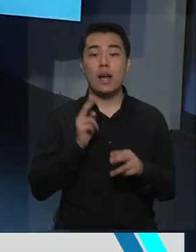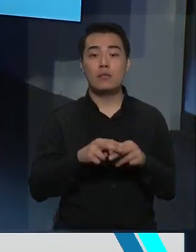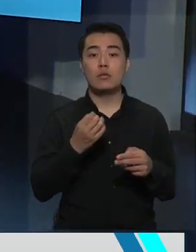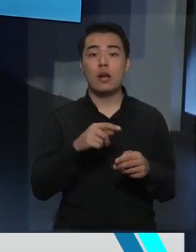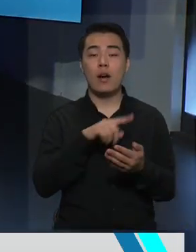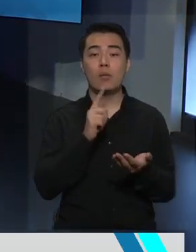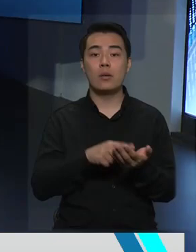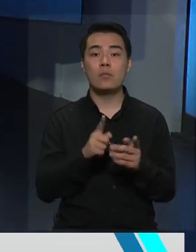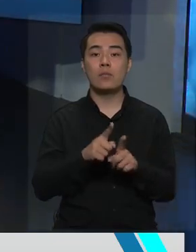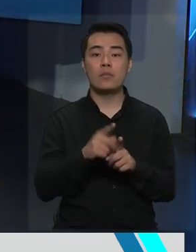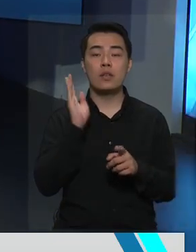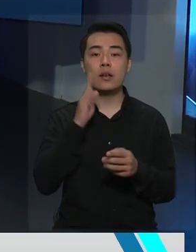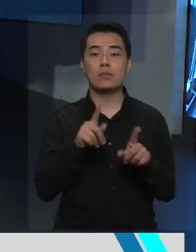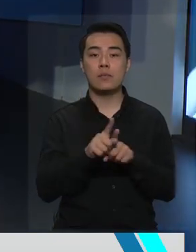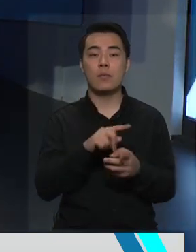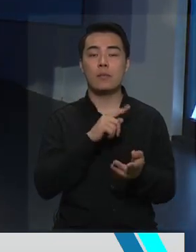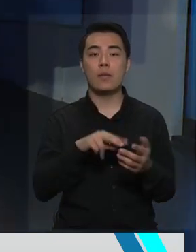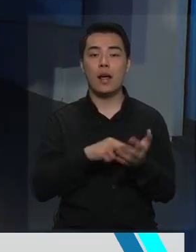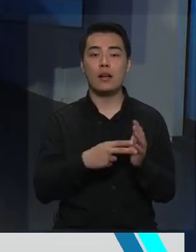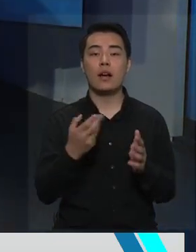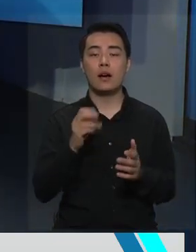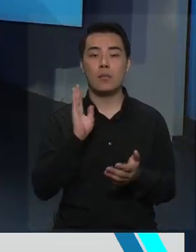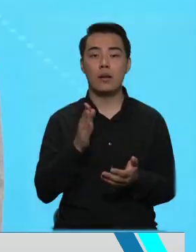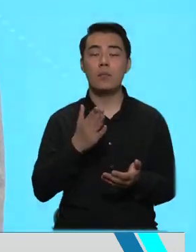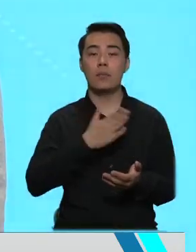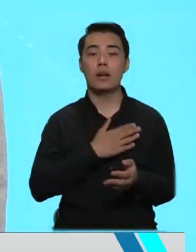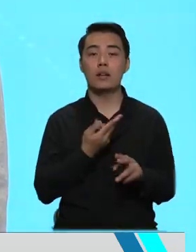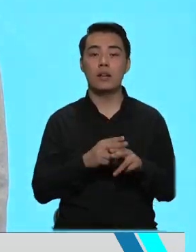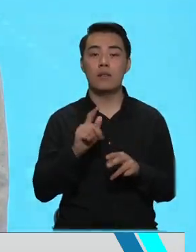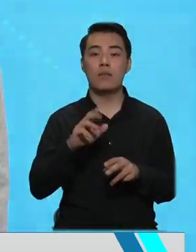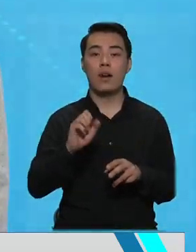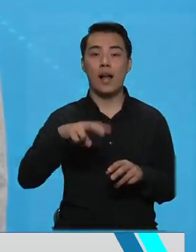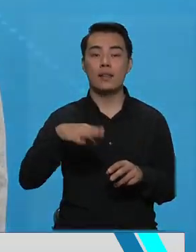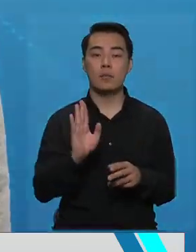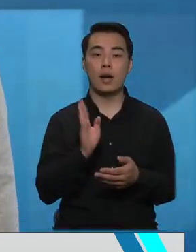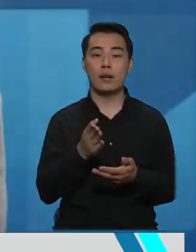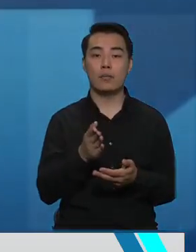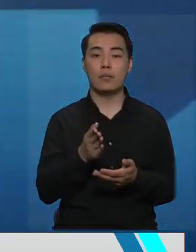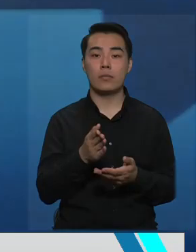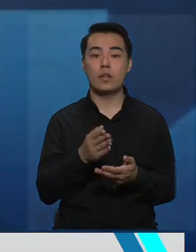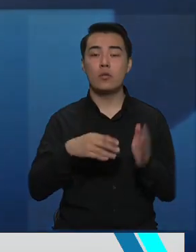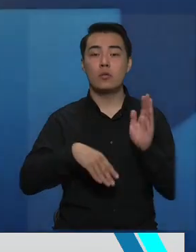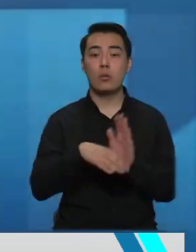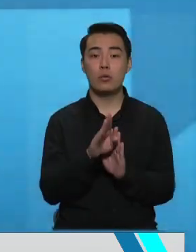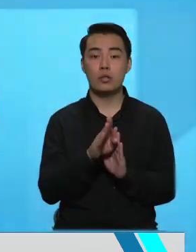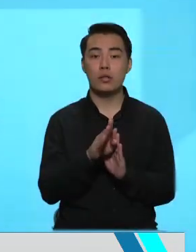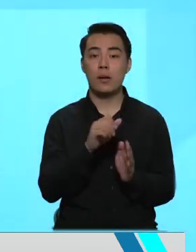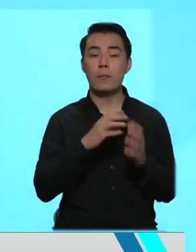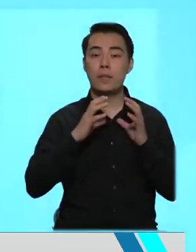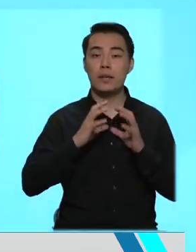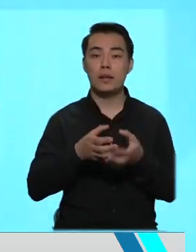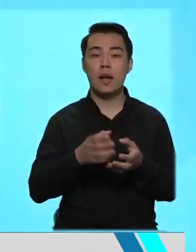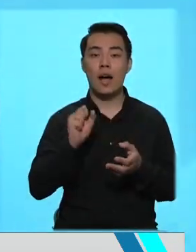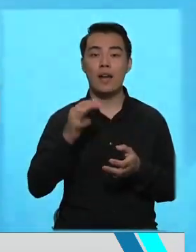ближайшими планами вашими мы подаем на лайк комбинатор это лучший в мире